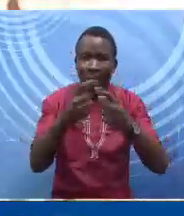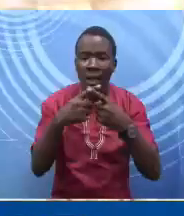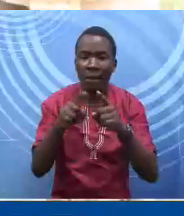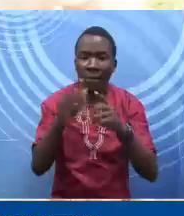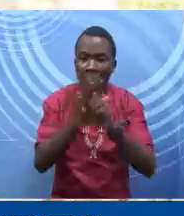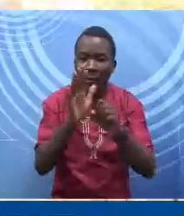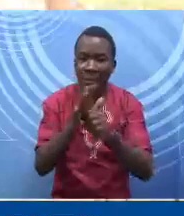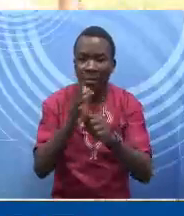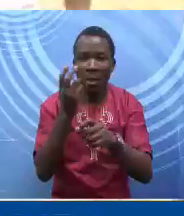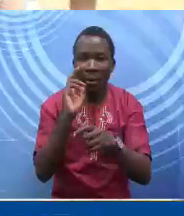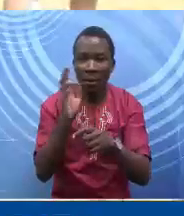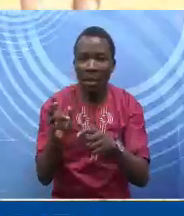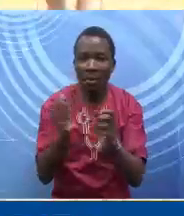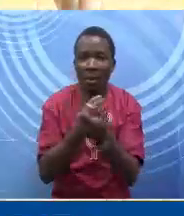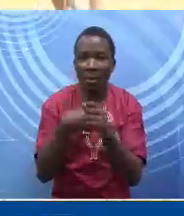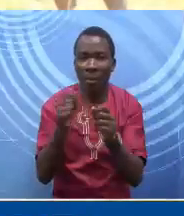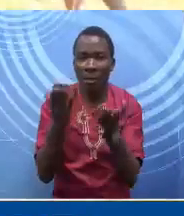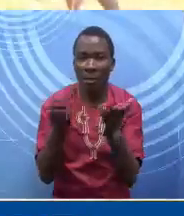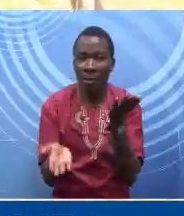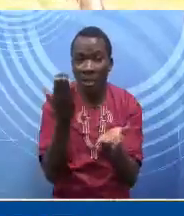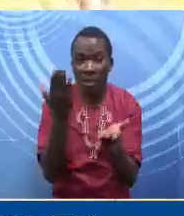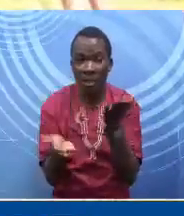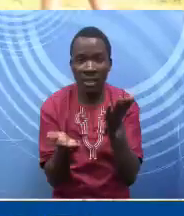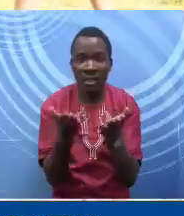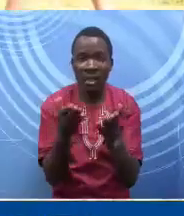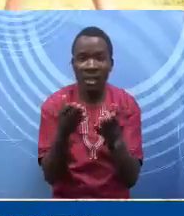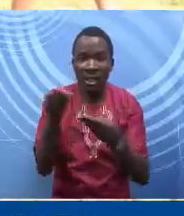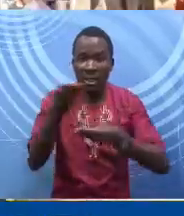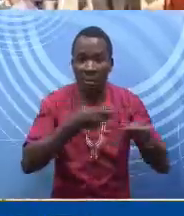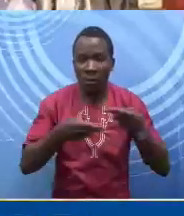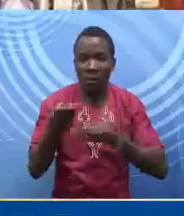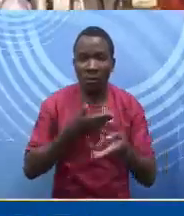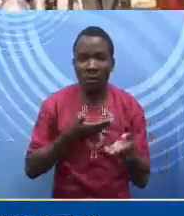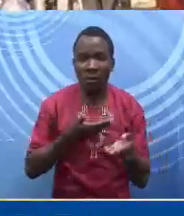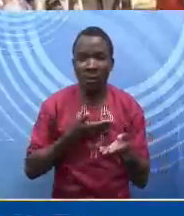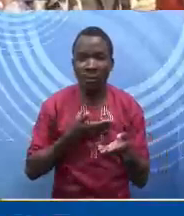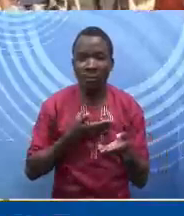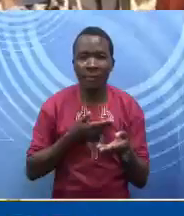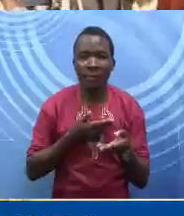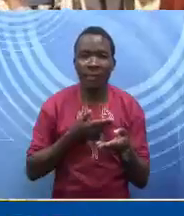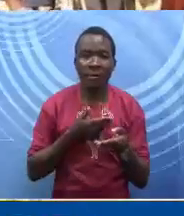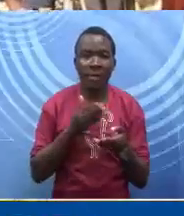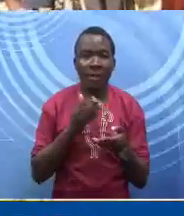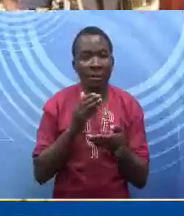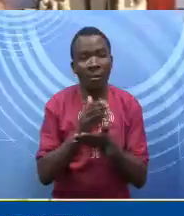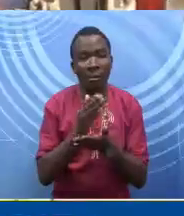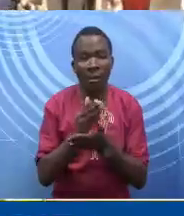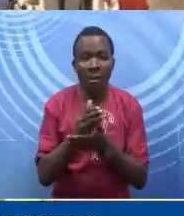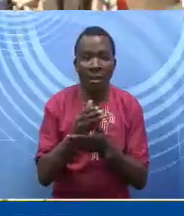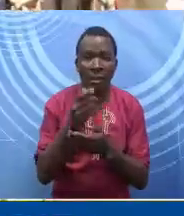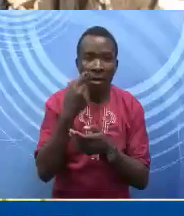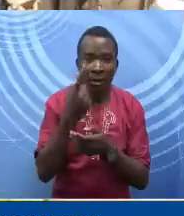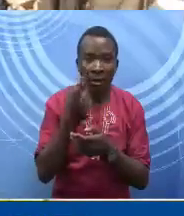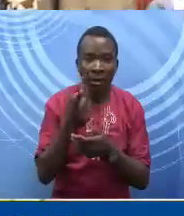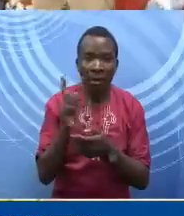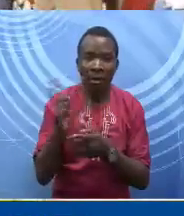ubucucike bwo mba mbona bitashobora kugereranije n'ibicuruzwa baba bafite. Nukujya bataremye isoko nanone ntabwo